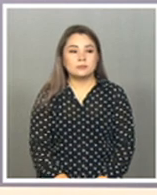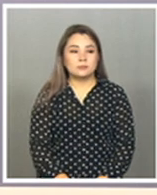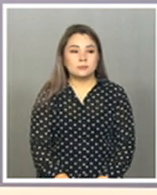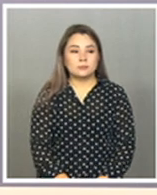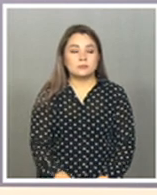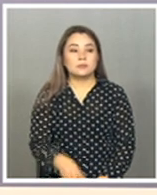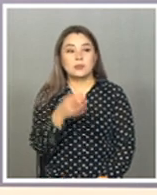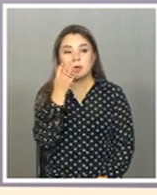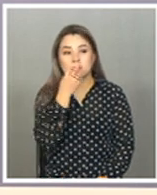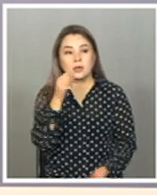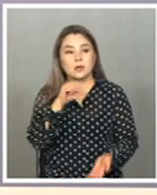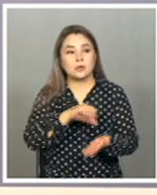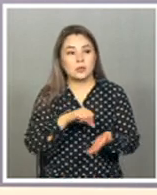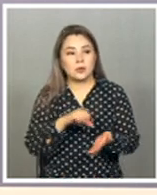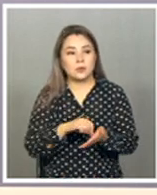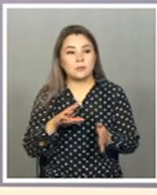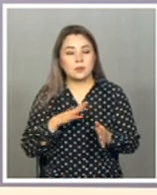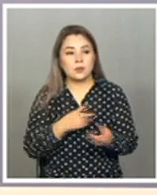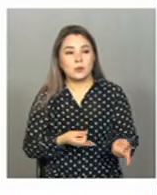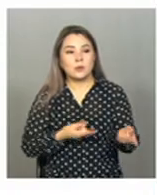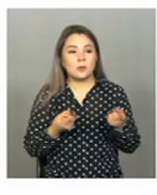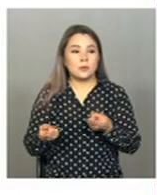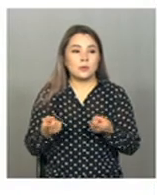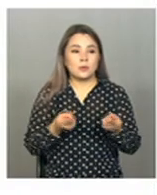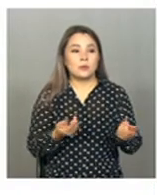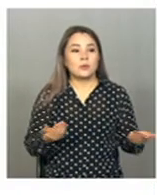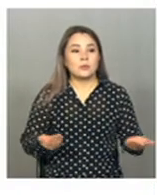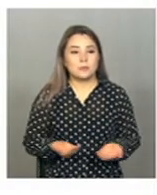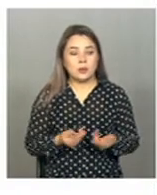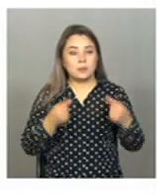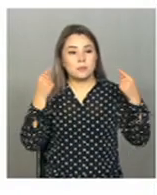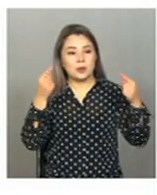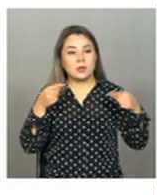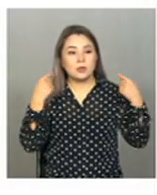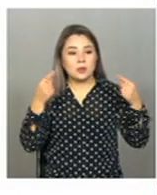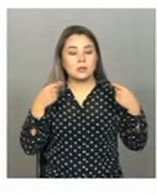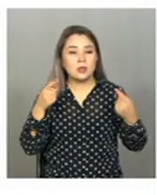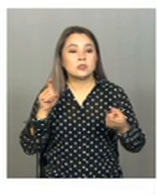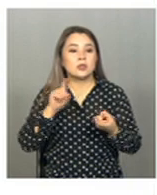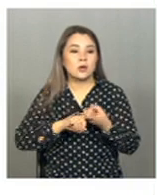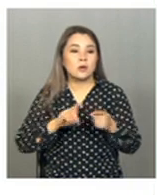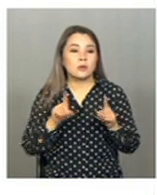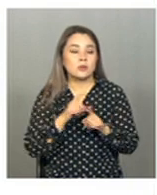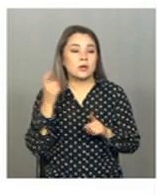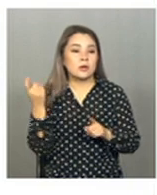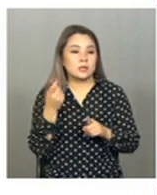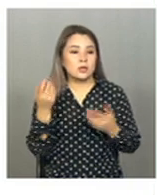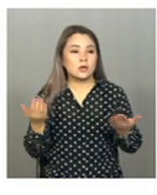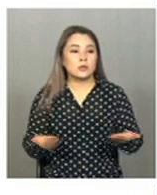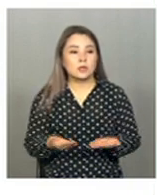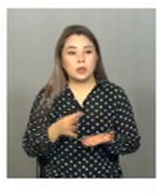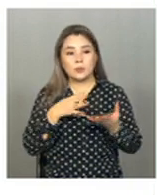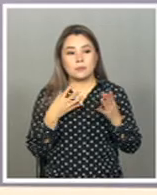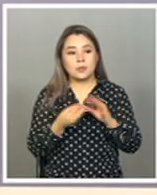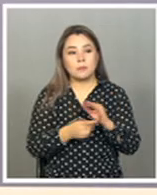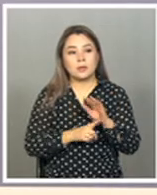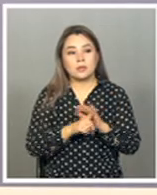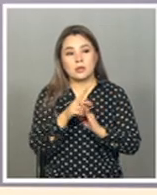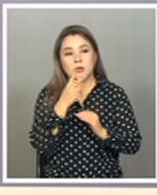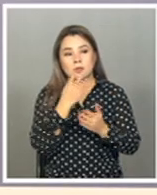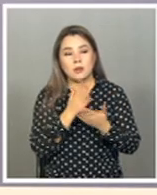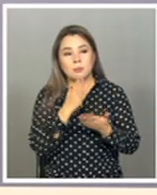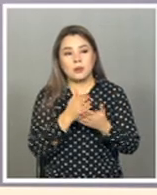Цирк өнері көшпелі өмір салтынан, мал шаруашылығымен байланысты тұрмыс тіршілігінен бастау алады.